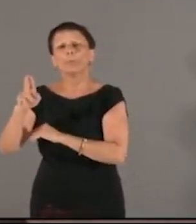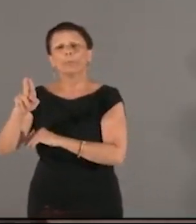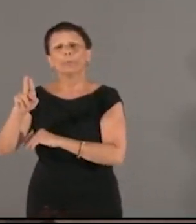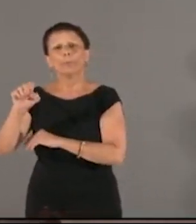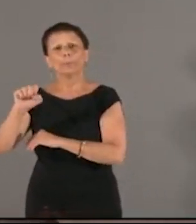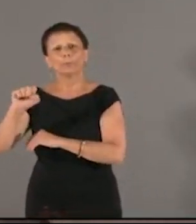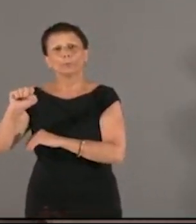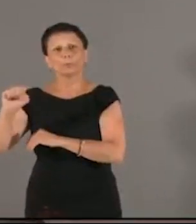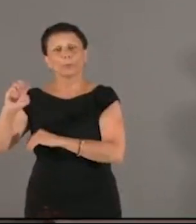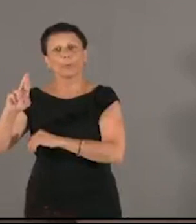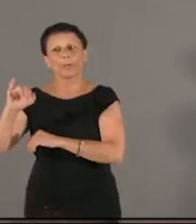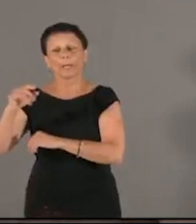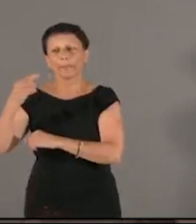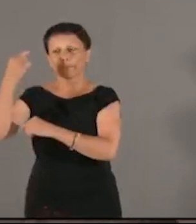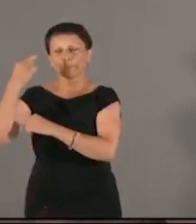Désormais,